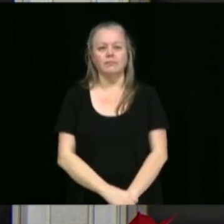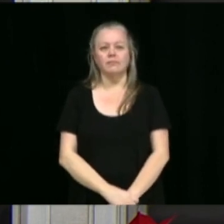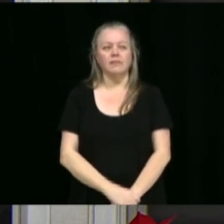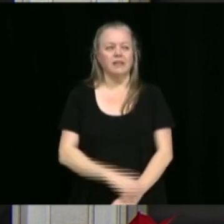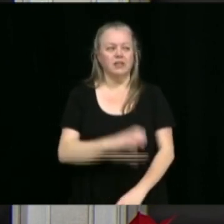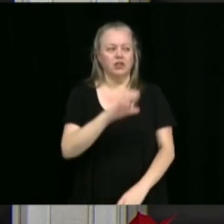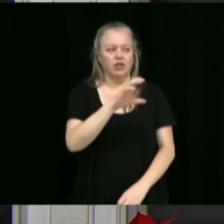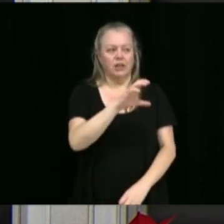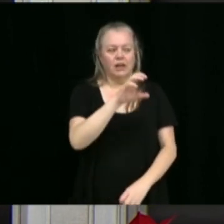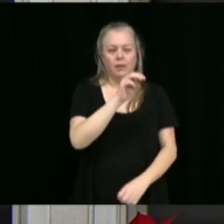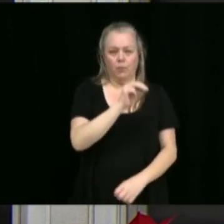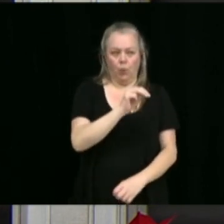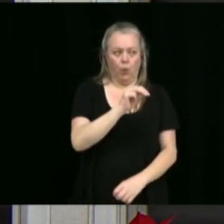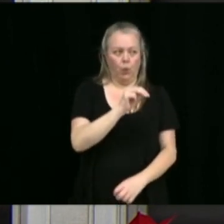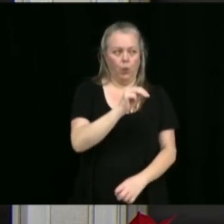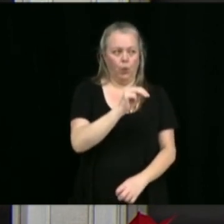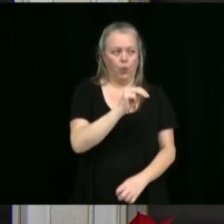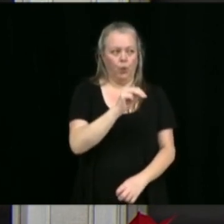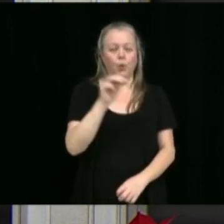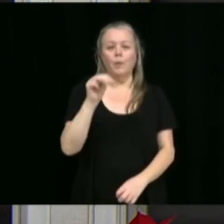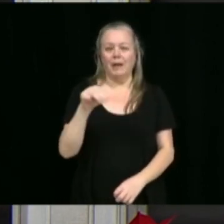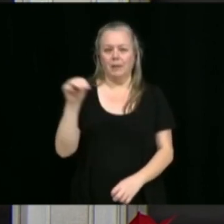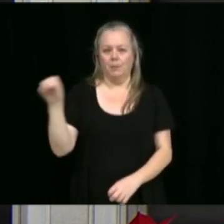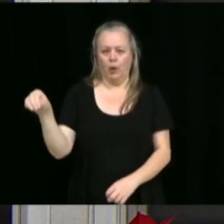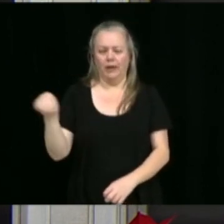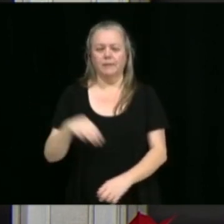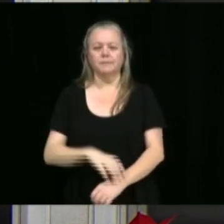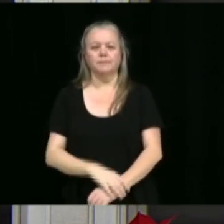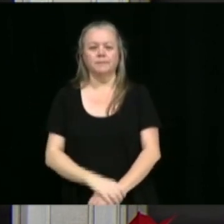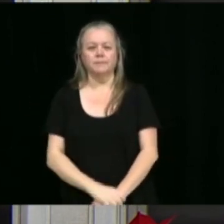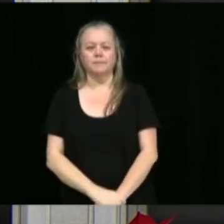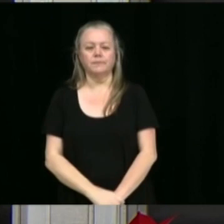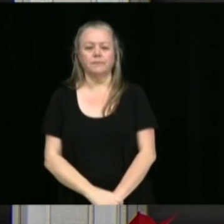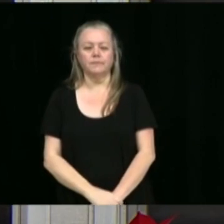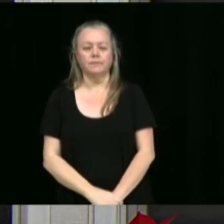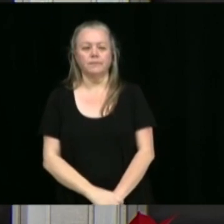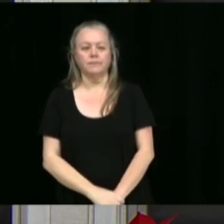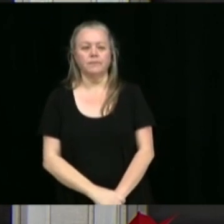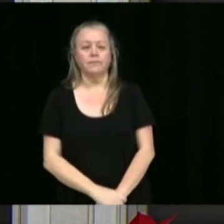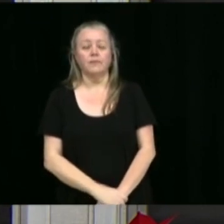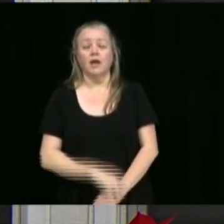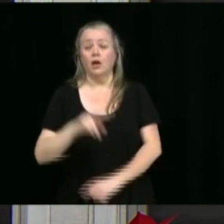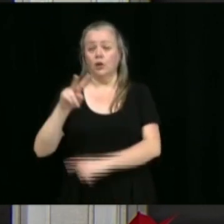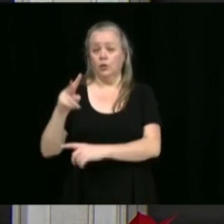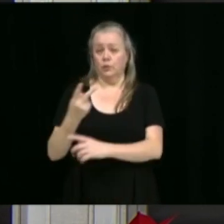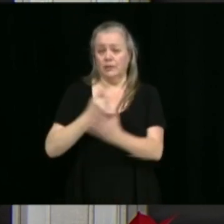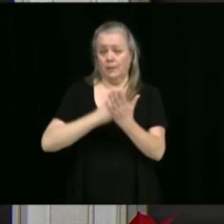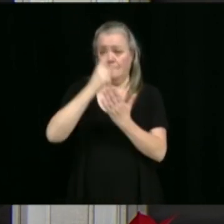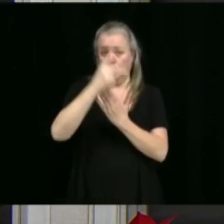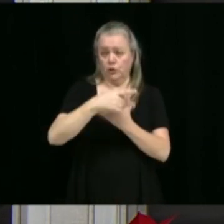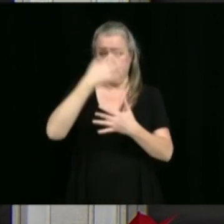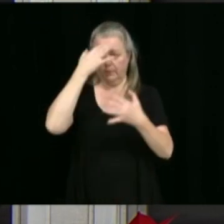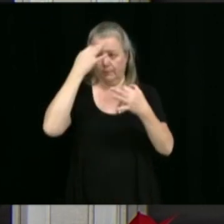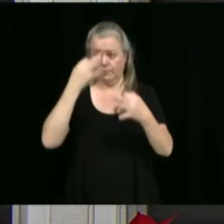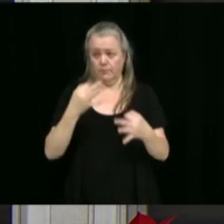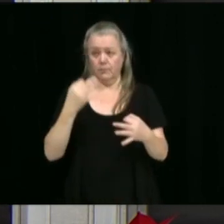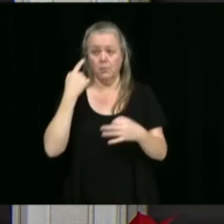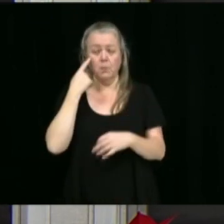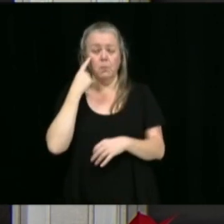Chantal Moreau, Marc Morin. Adoption du second projet de résolution concernant